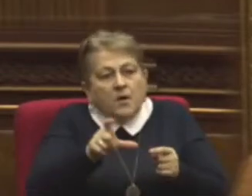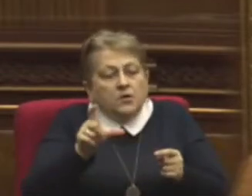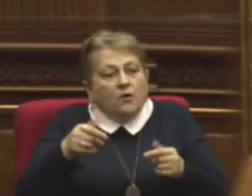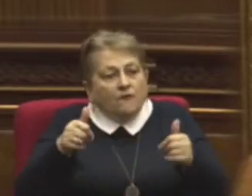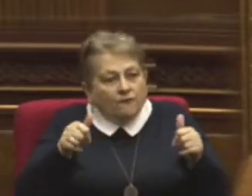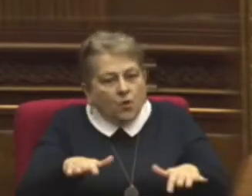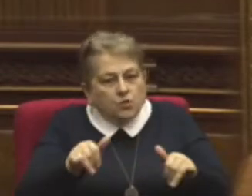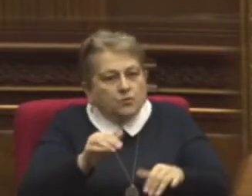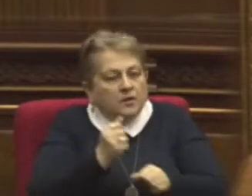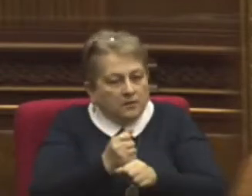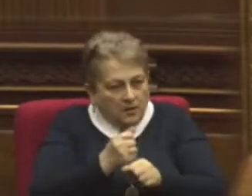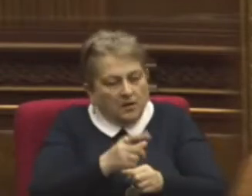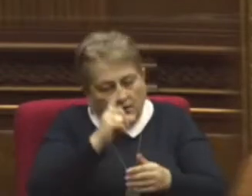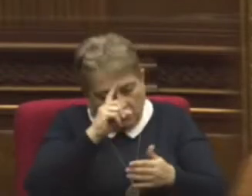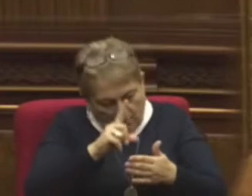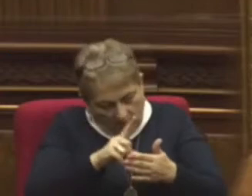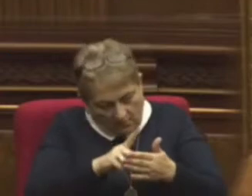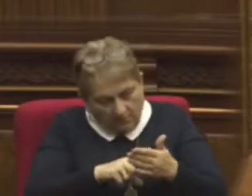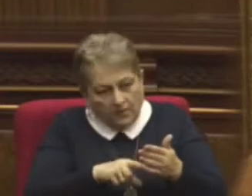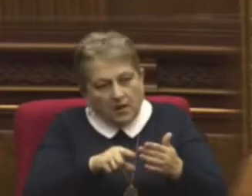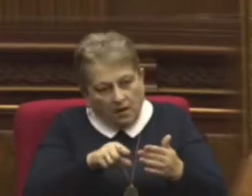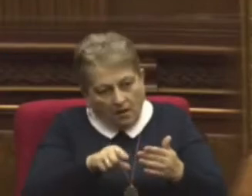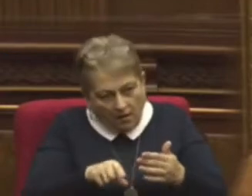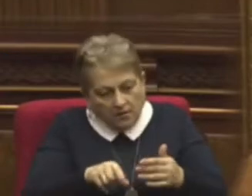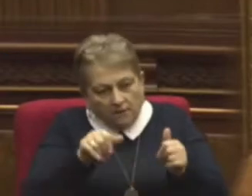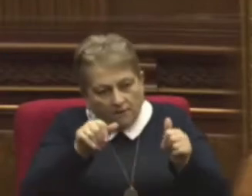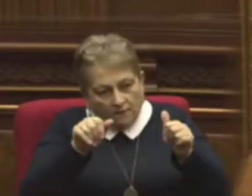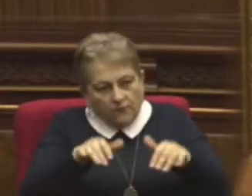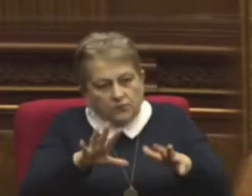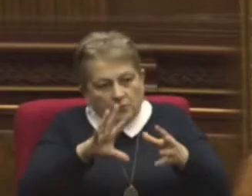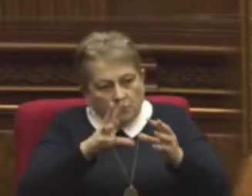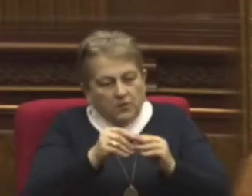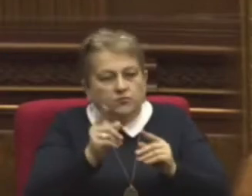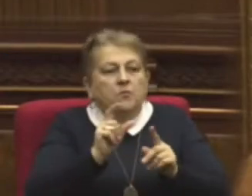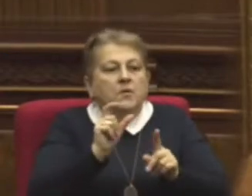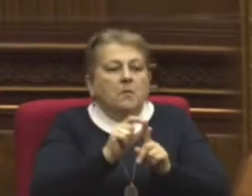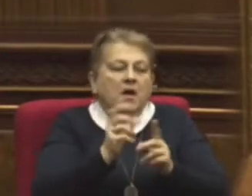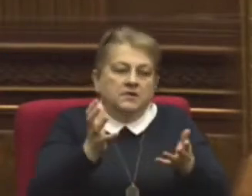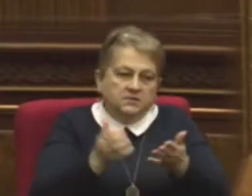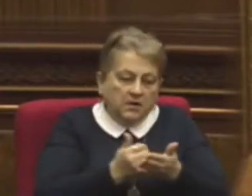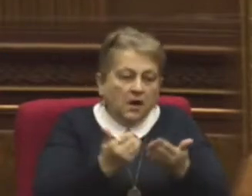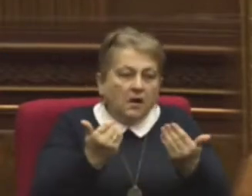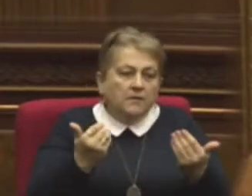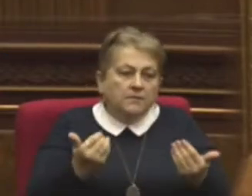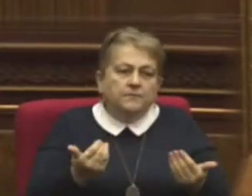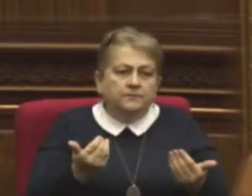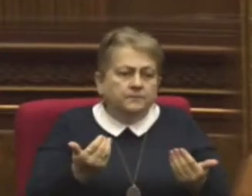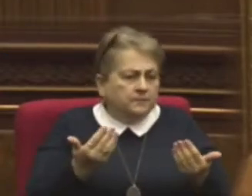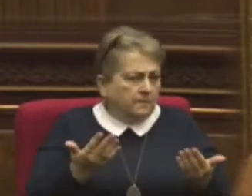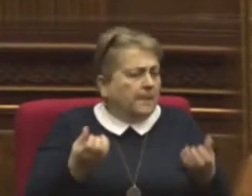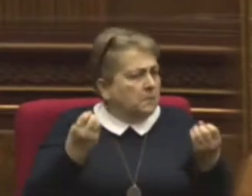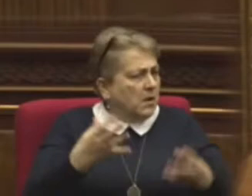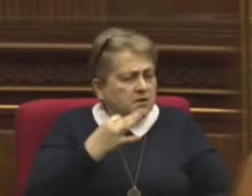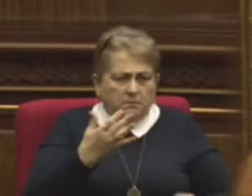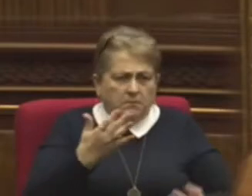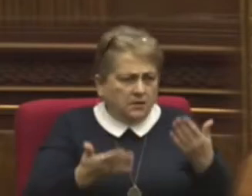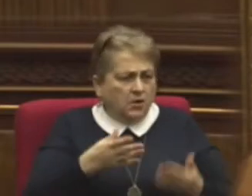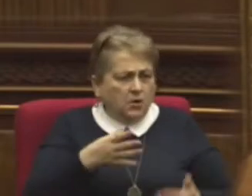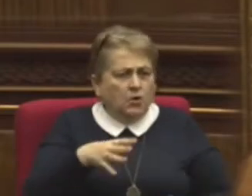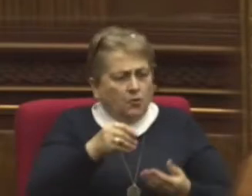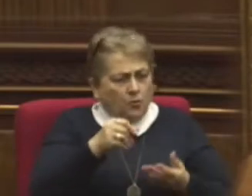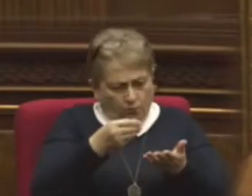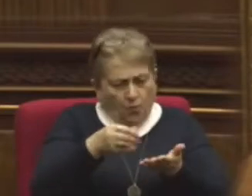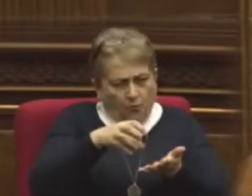որոնք որոշումներ են կայացնում, կհավատան, որ այդ որոշումների արդյունքում ինչ-որ բան կստեղծվի։ Այսօր, եթե պարզ բան ասեմ, եթե դուք